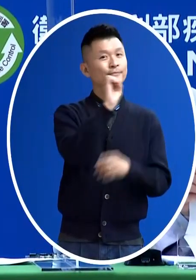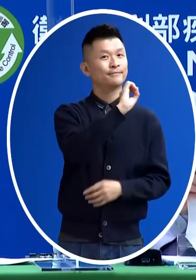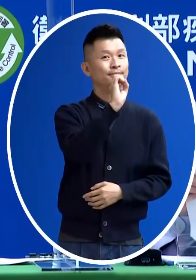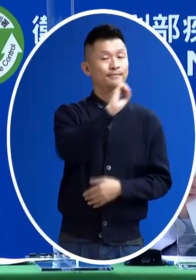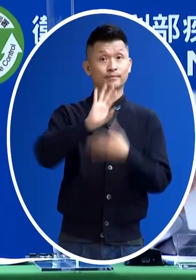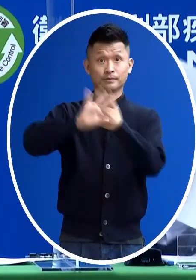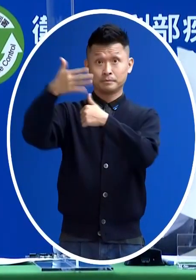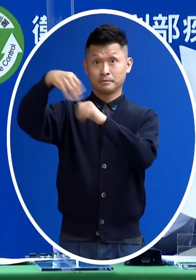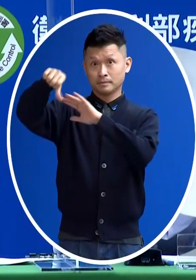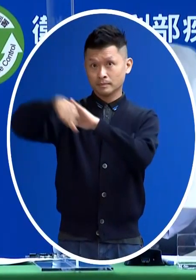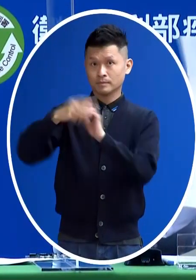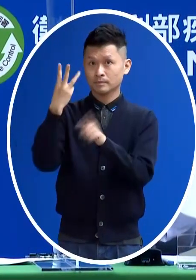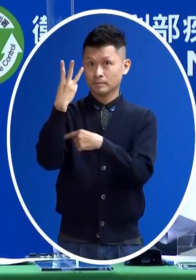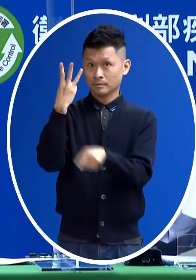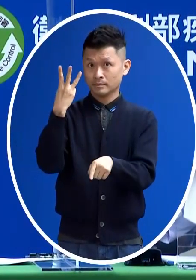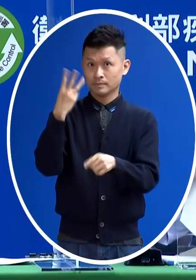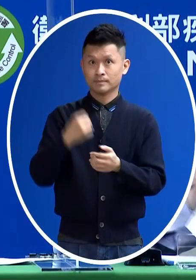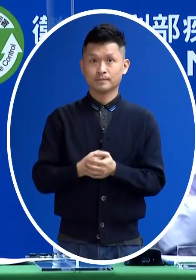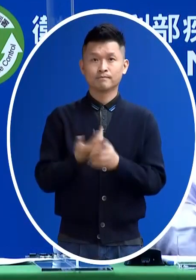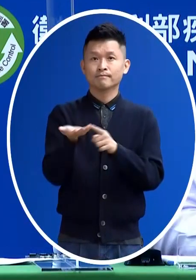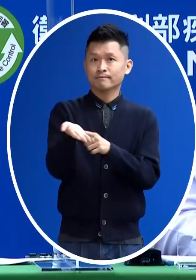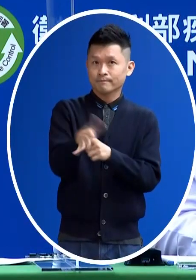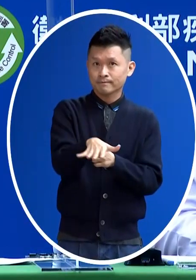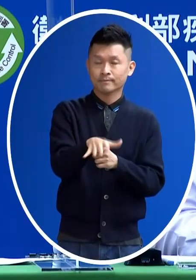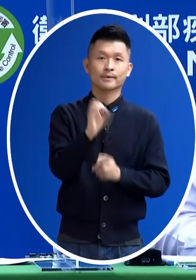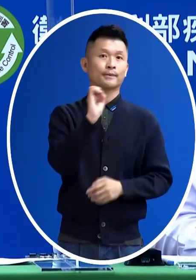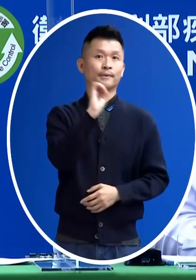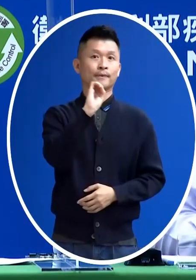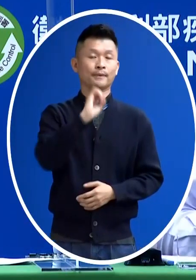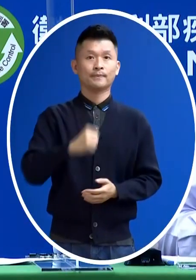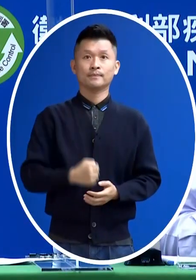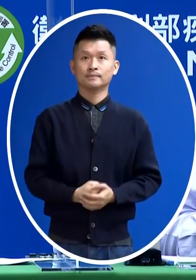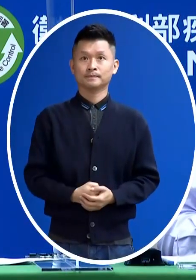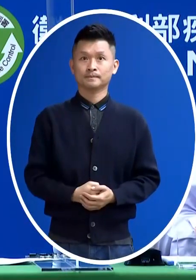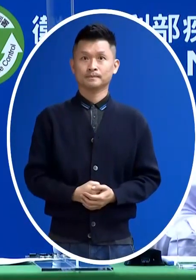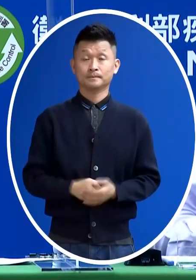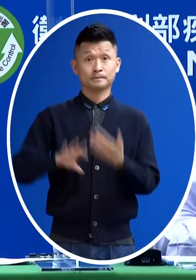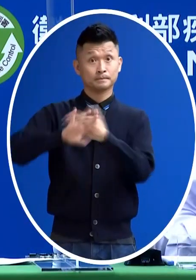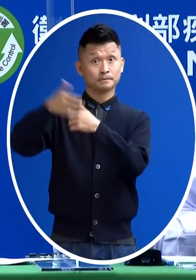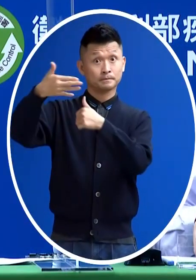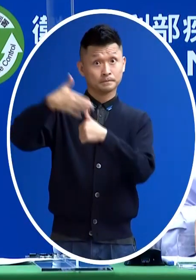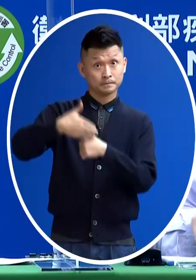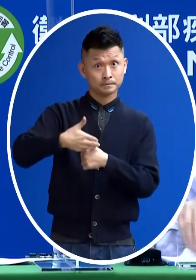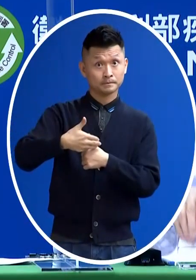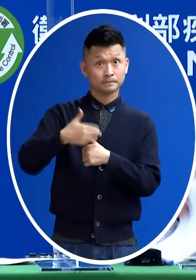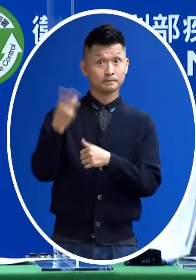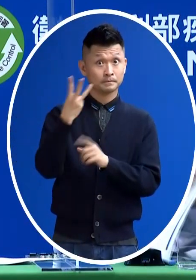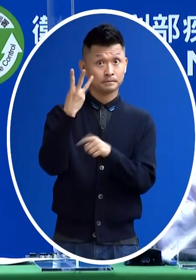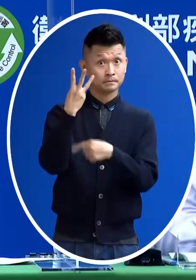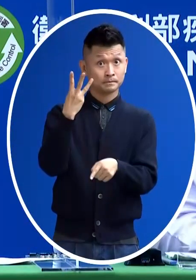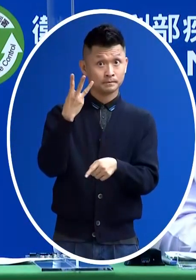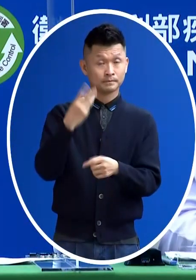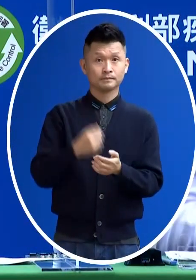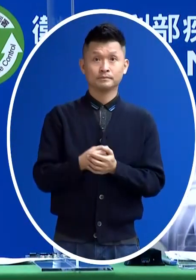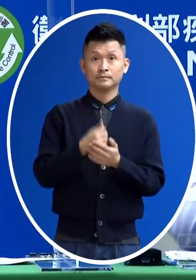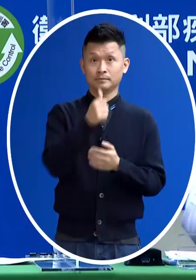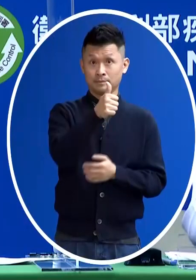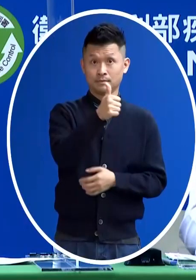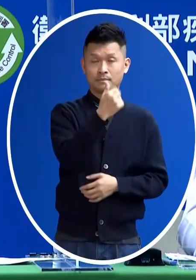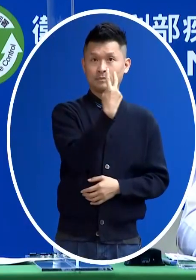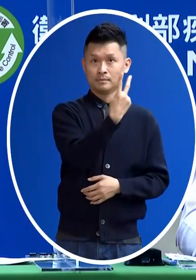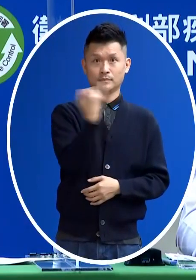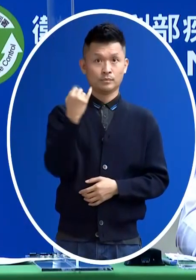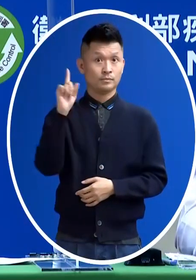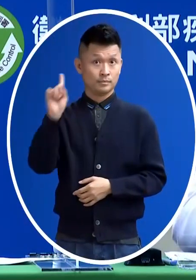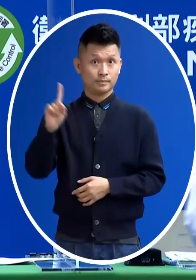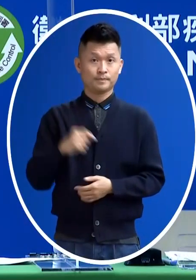有哈，境外移入有3例哈，那死亡的个案也没有。那境外移入的个案是2男1女哈，